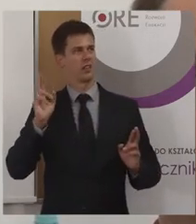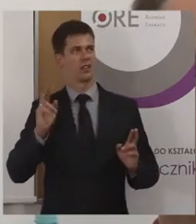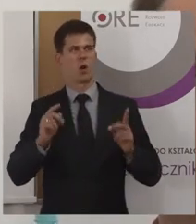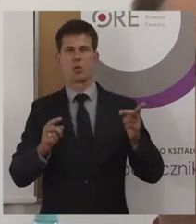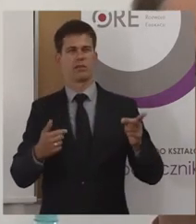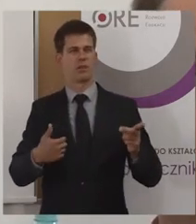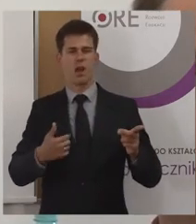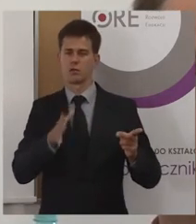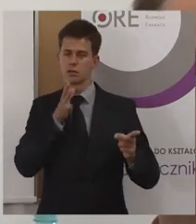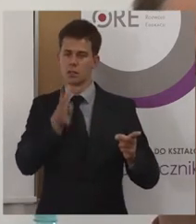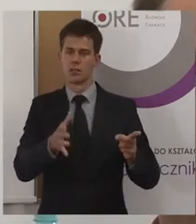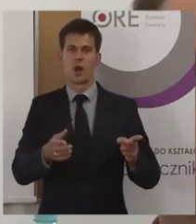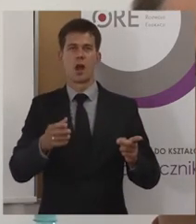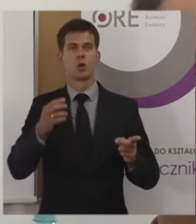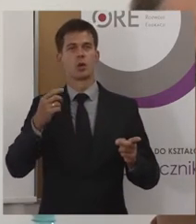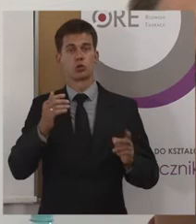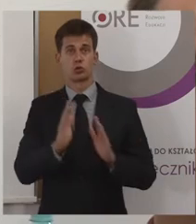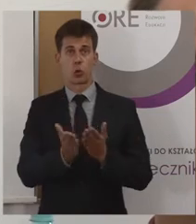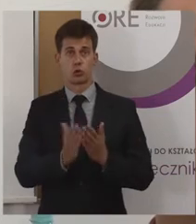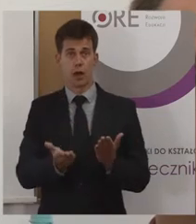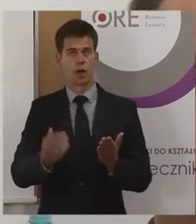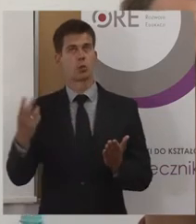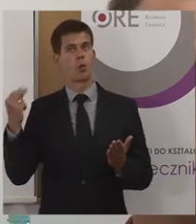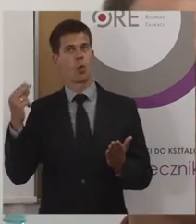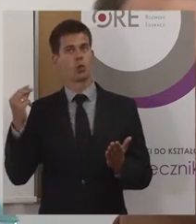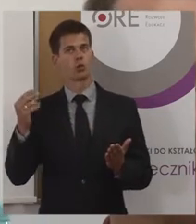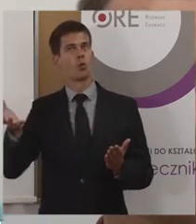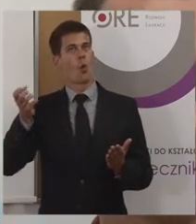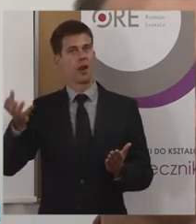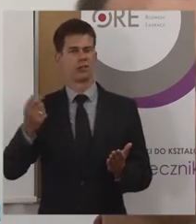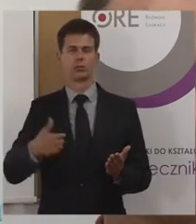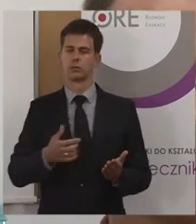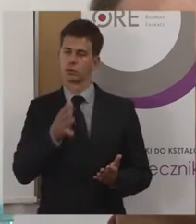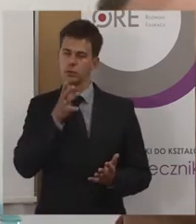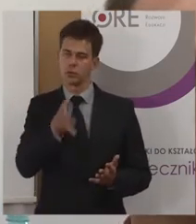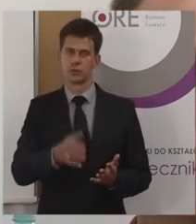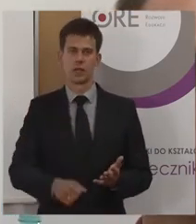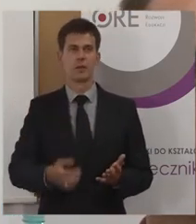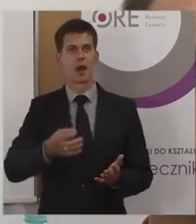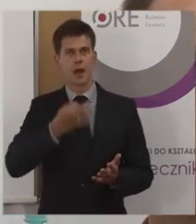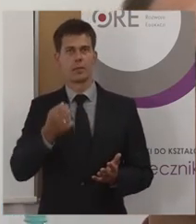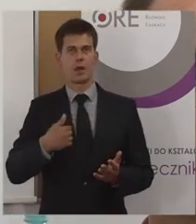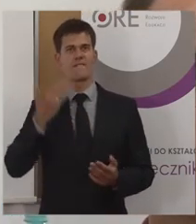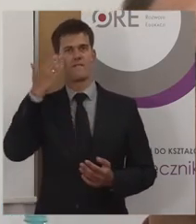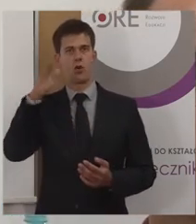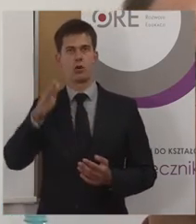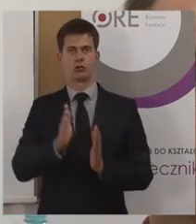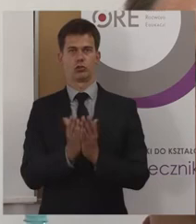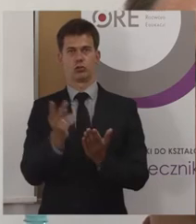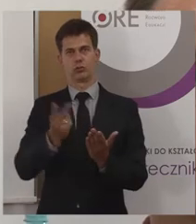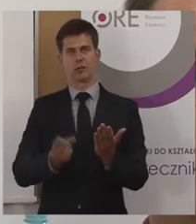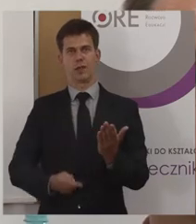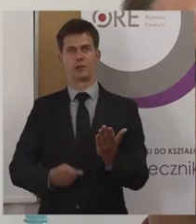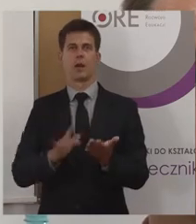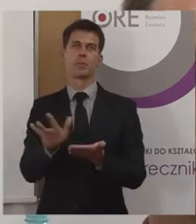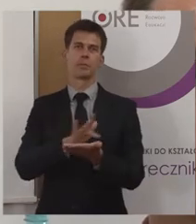książek. Ja muszę książkę przeczytać, ja muszę zobaczyć w podręczniku coś. I teraz z punktu widzenia osoby widzącej, e-podręcznik